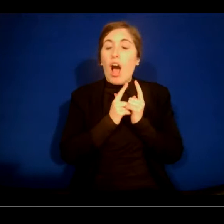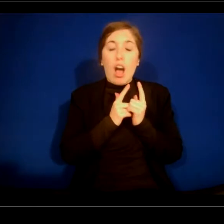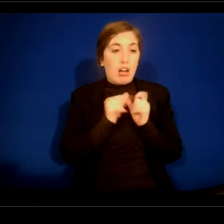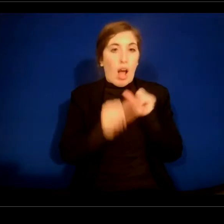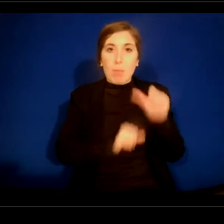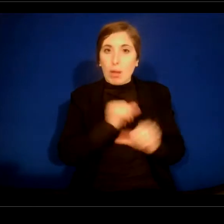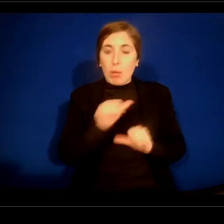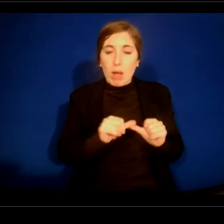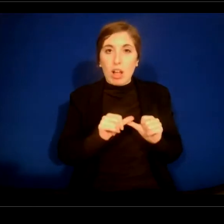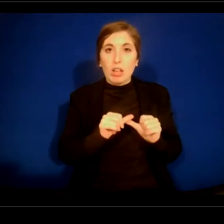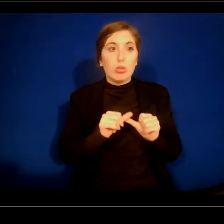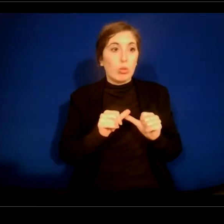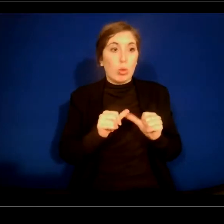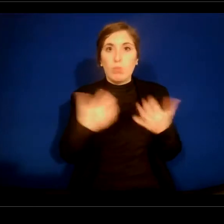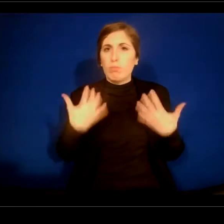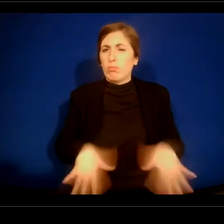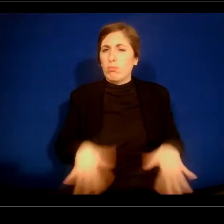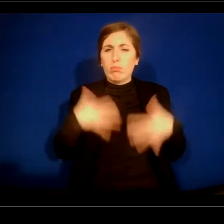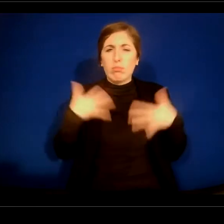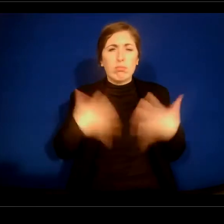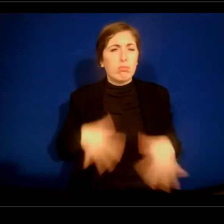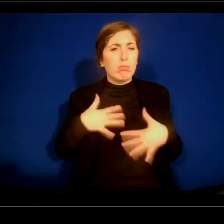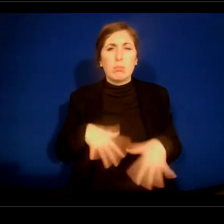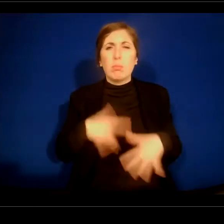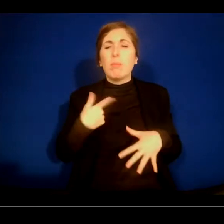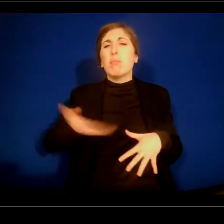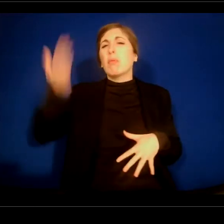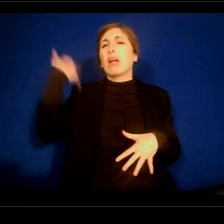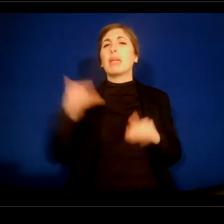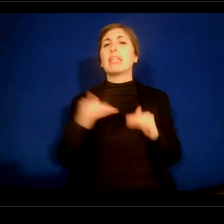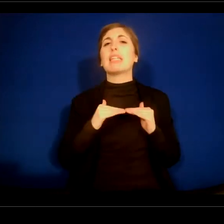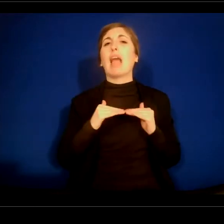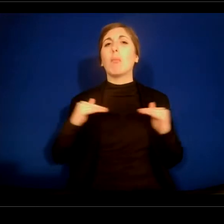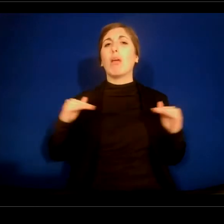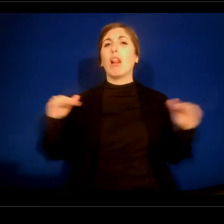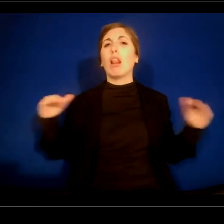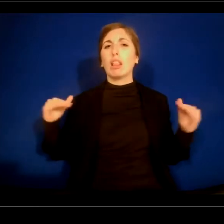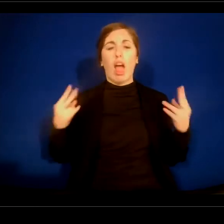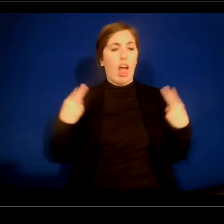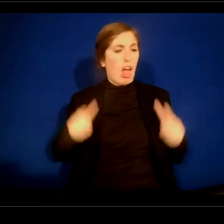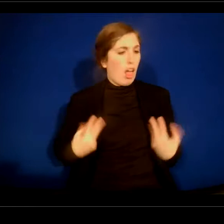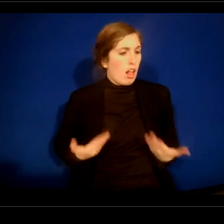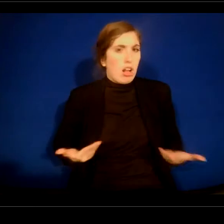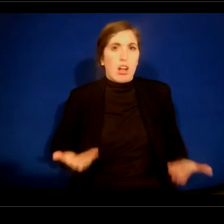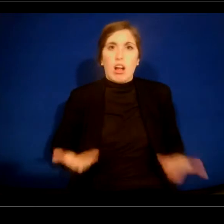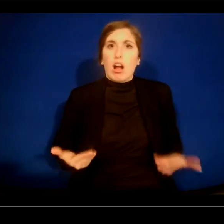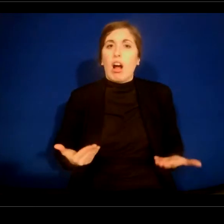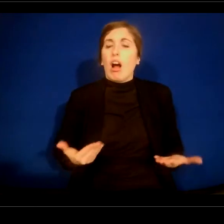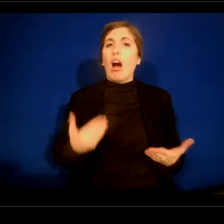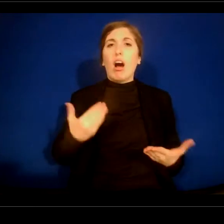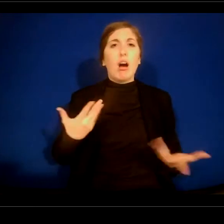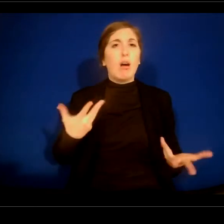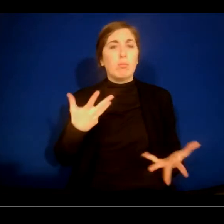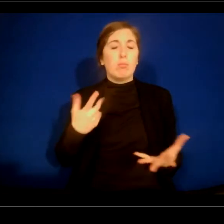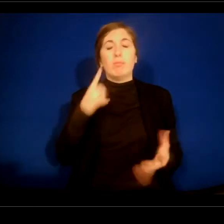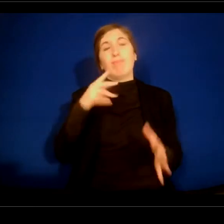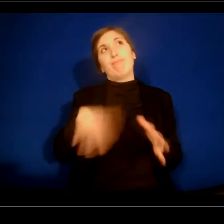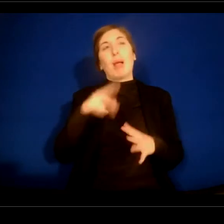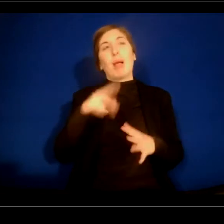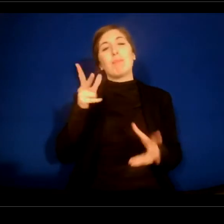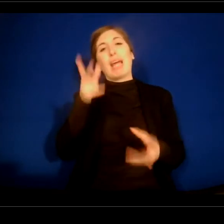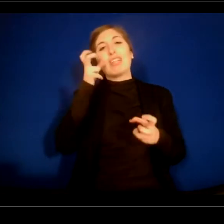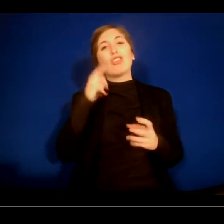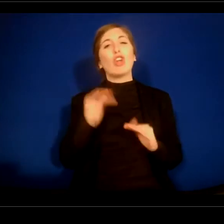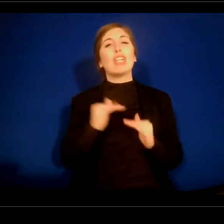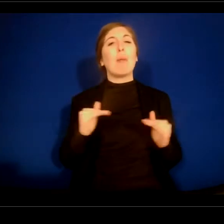radicale della nostra stabilità, almeno quella che noi abbiamo sempre percepito come tale. Però appunto questa